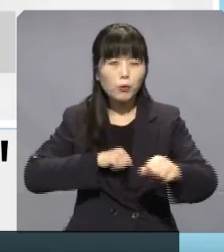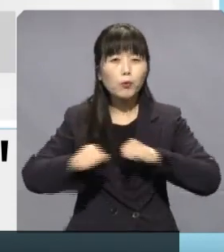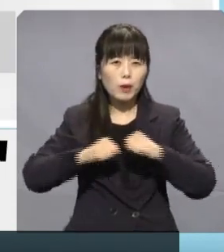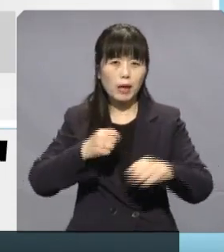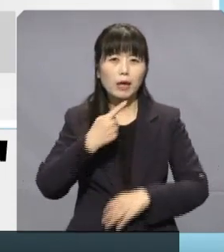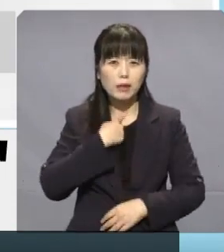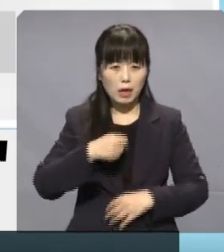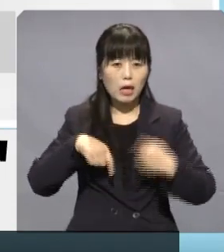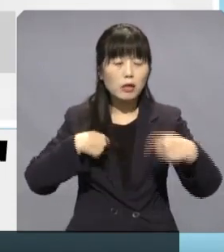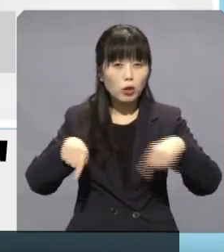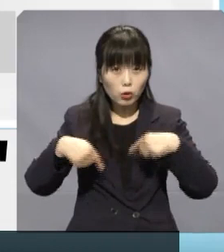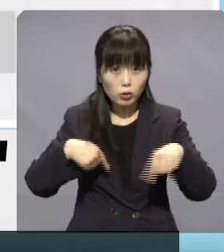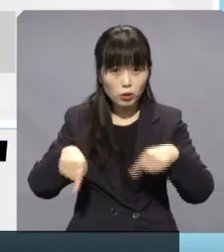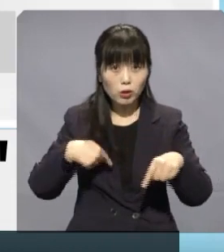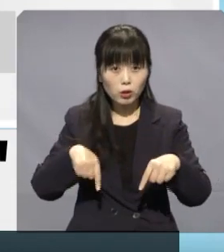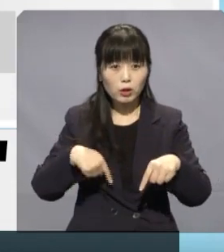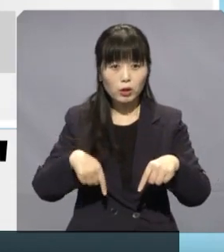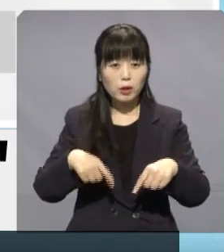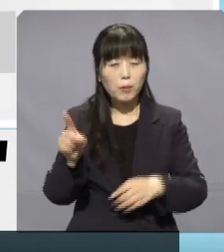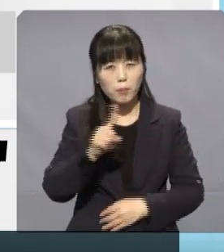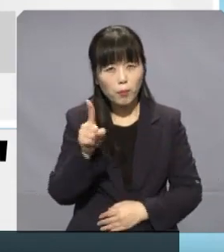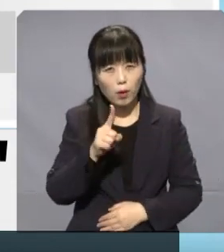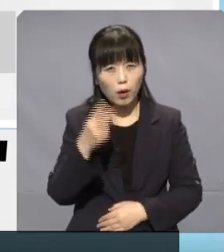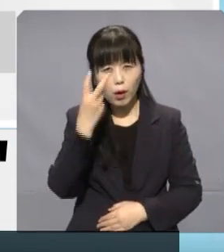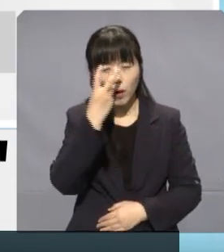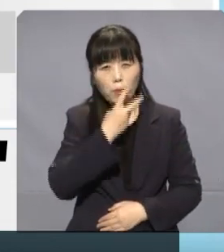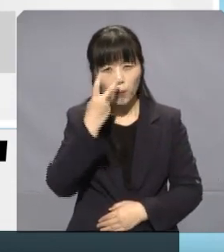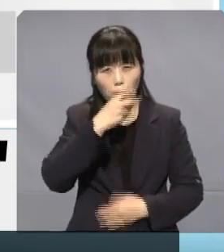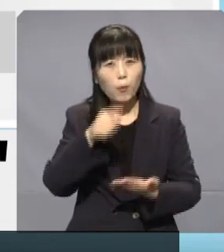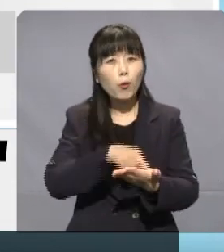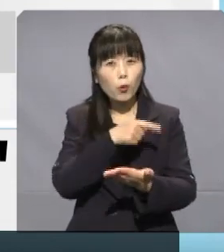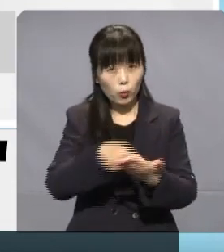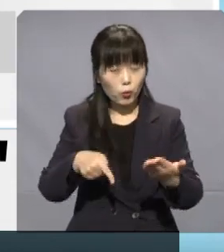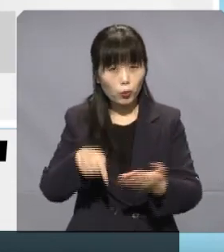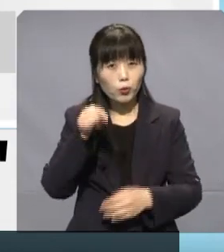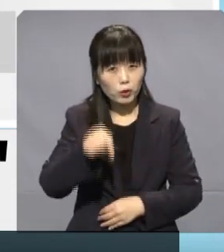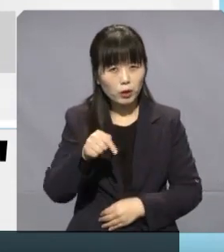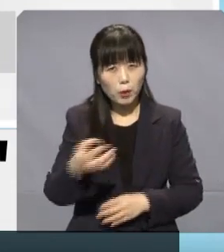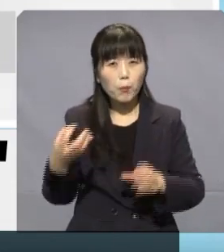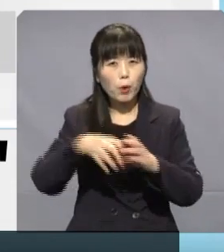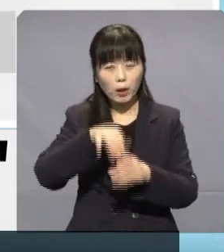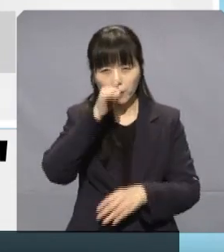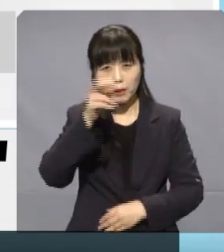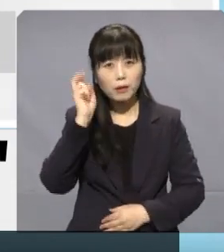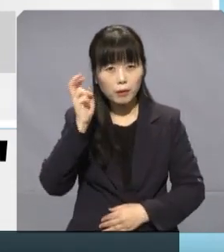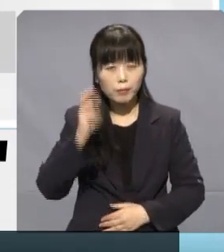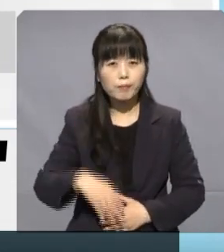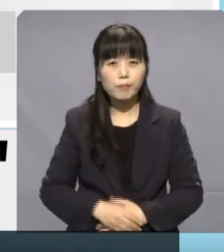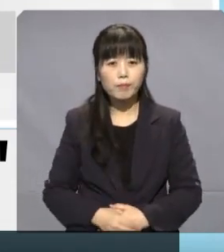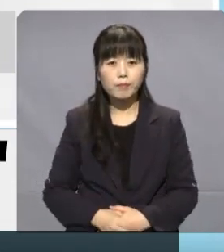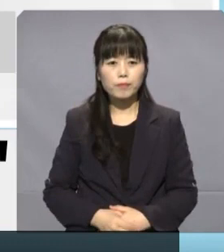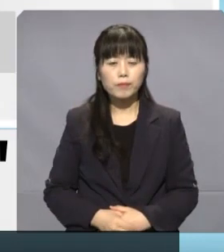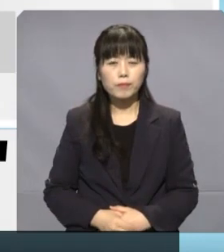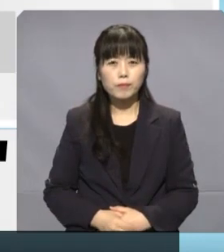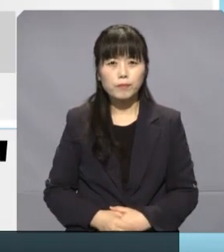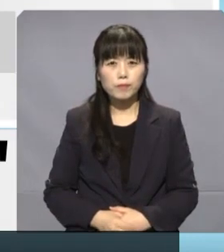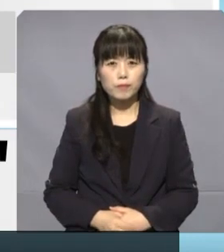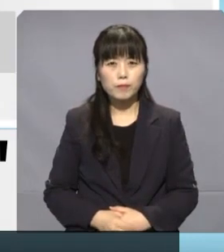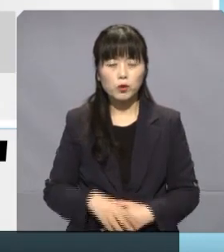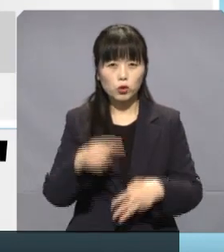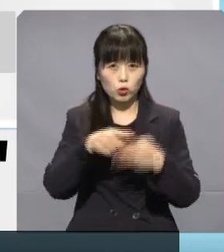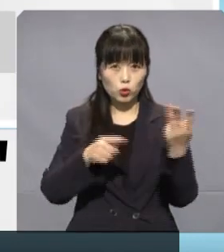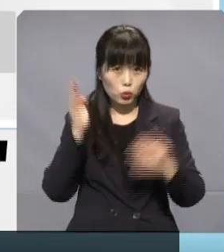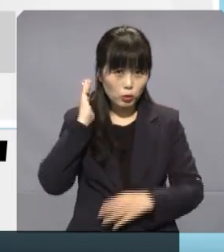뭐 정치적인 어떤 그 뭐랄까 뭐 보훈이랄까 일종 예. 정도 그런 부분도 좀 포함되어 있는 것 같습니다. 또 한 가지 이번에